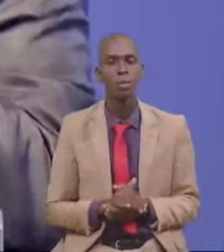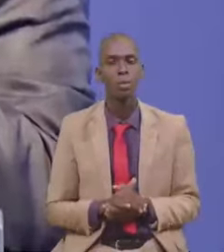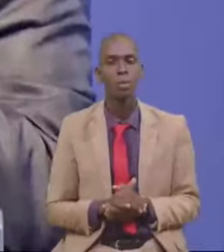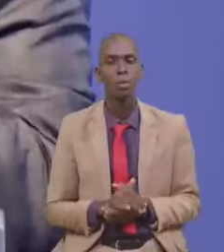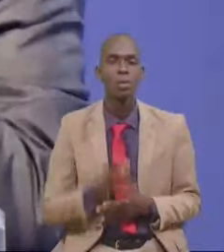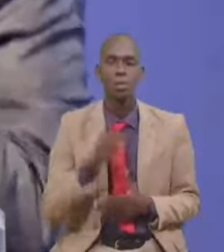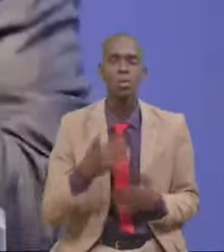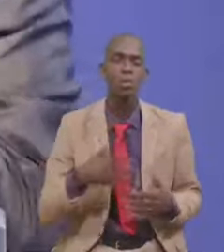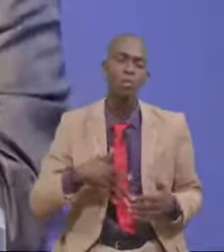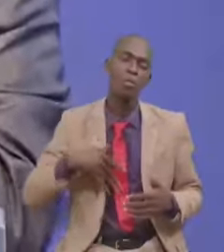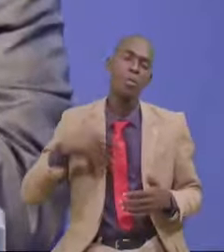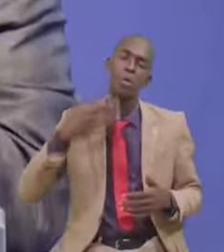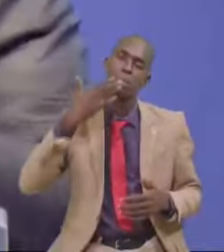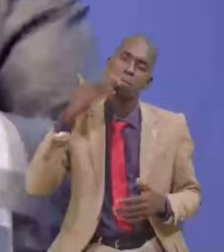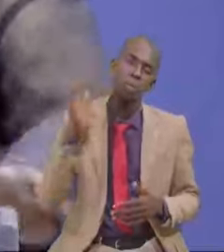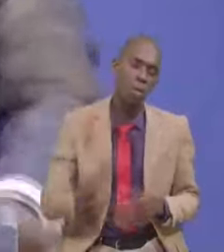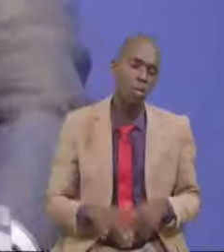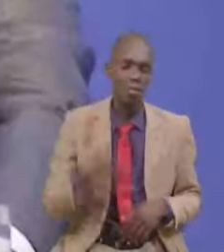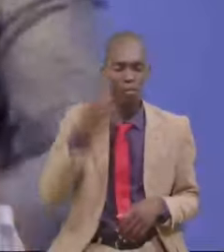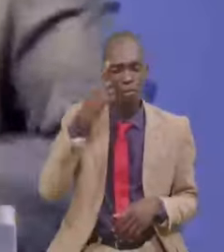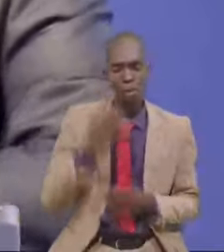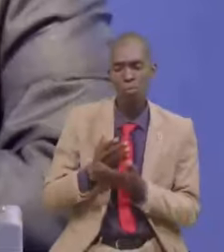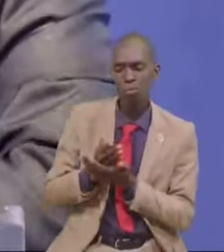Tu as le remords d'avoir vendu la vérité.